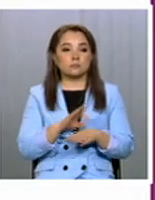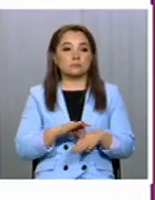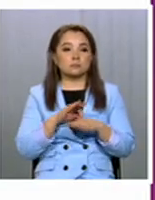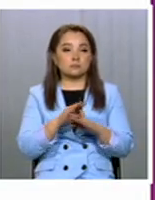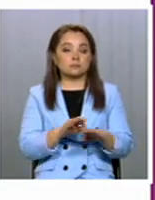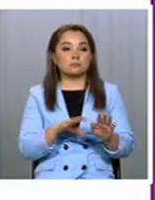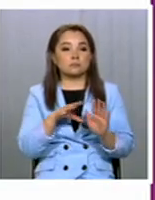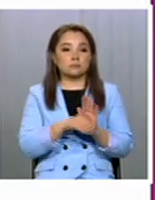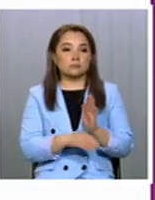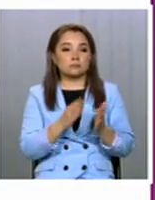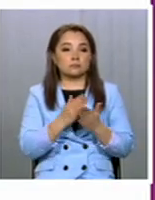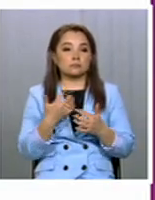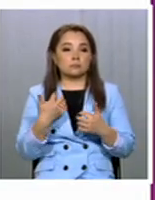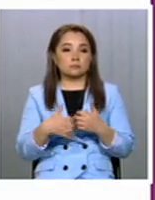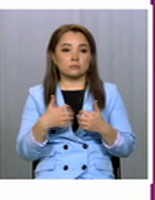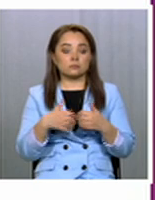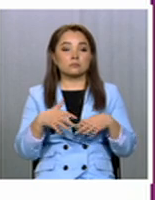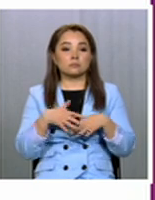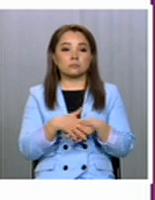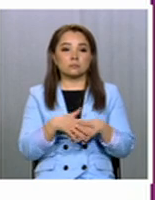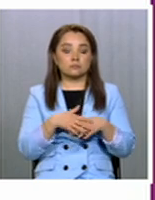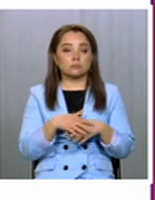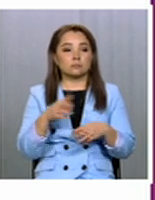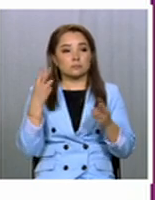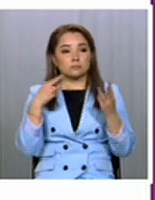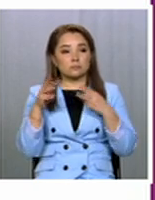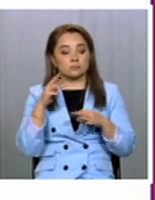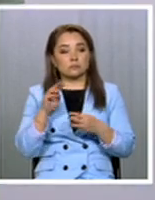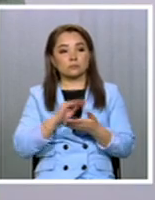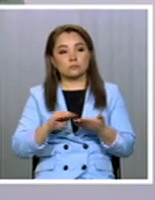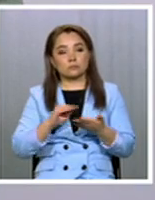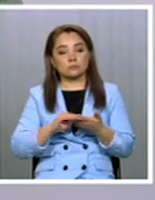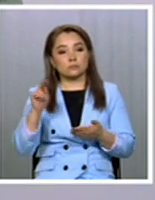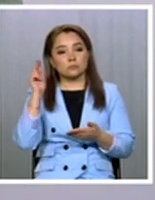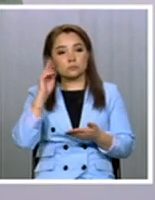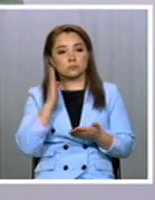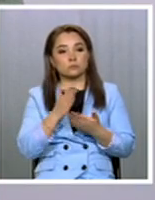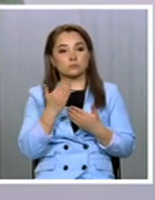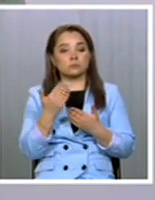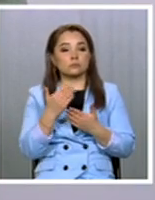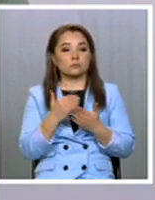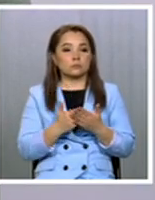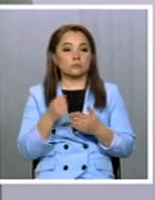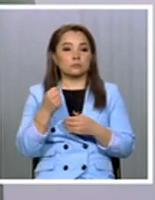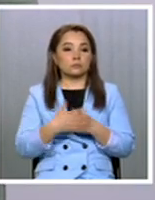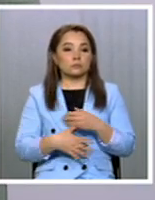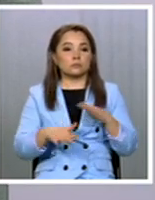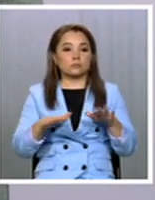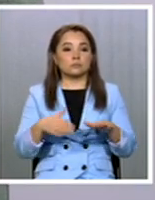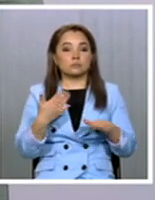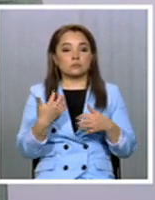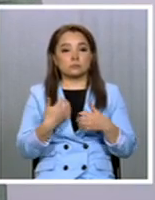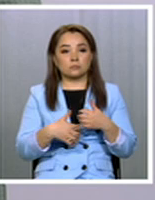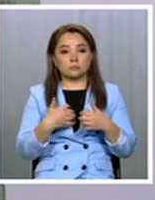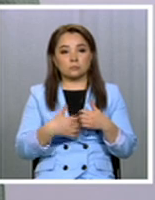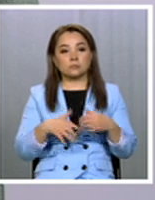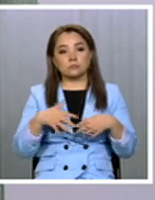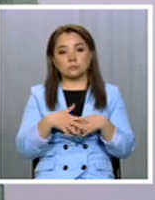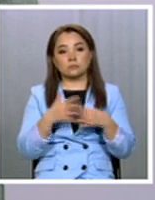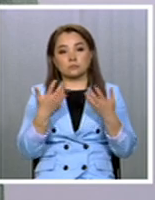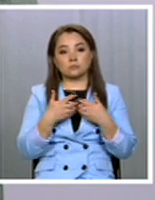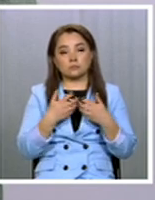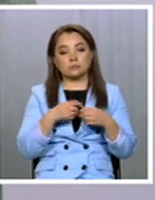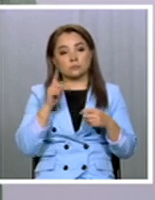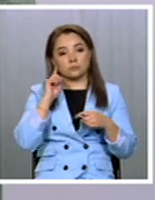кіріктірілген ортасында есептің моделін құруды үйренеміз. Бағдарламалау ортасында есептер негізінен белгілі